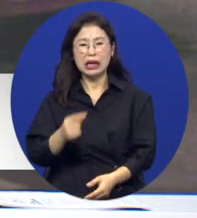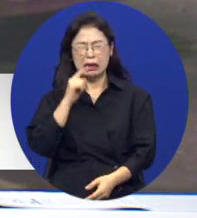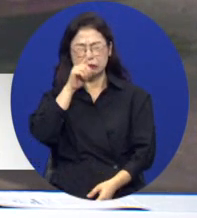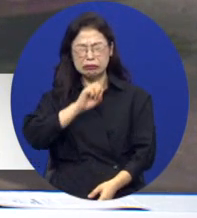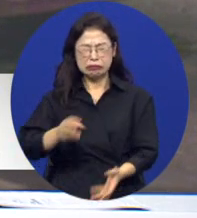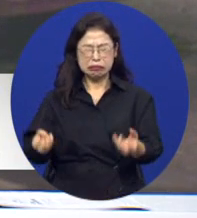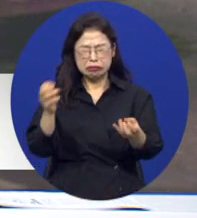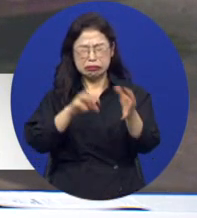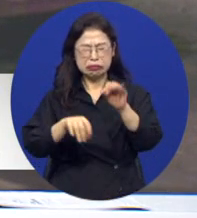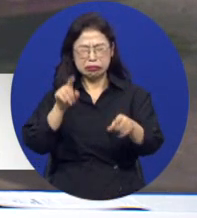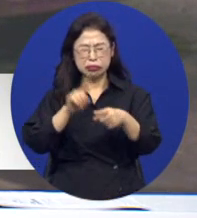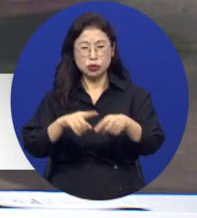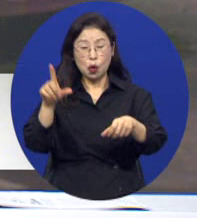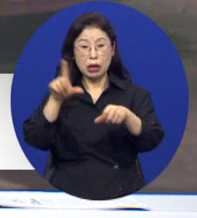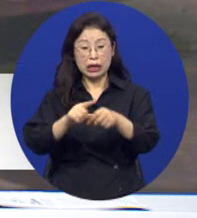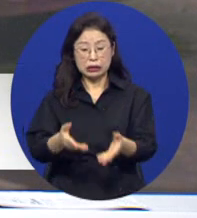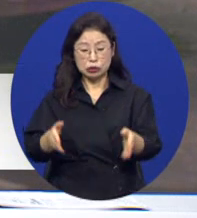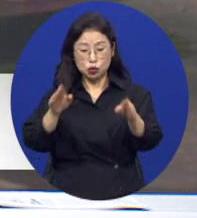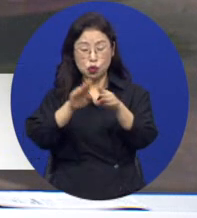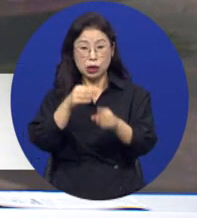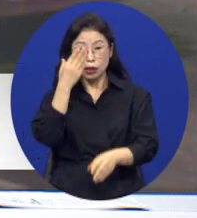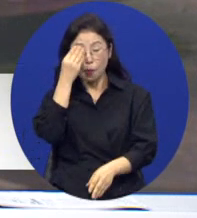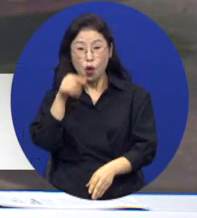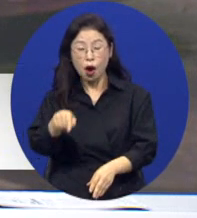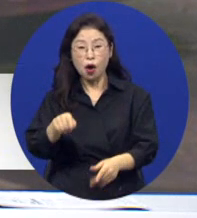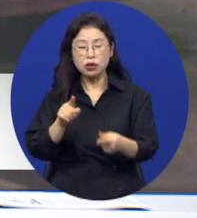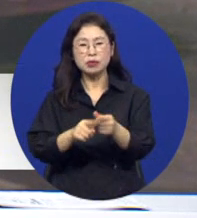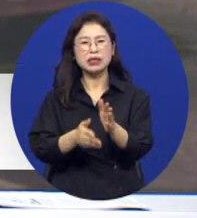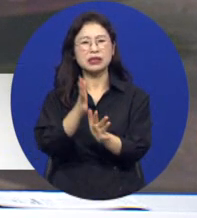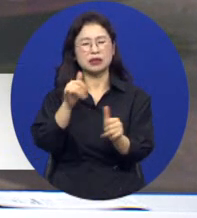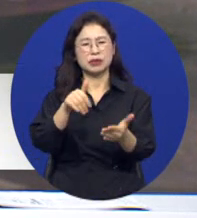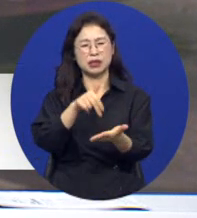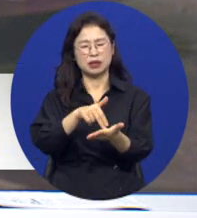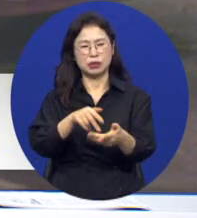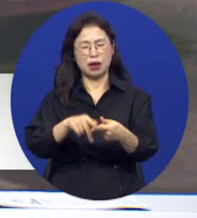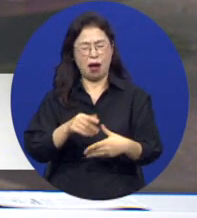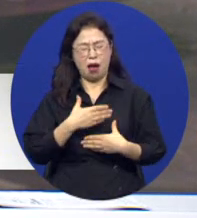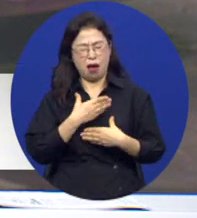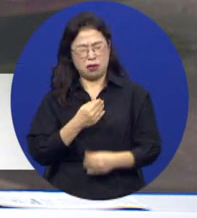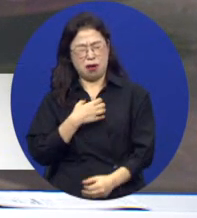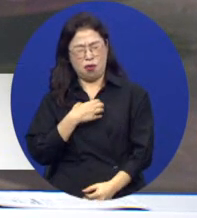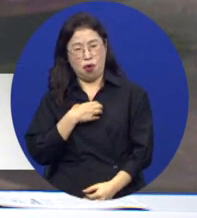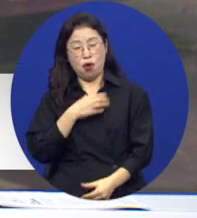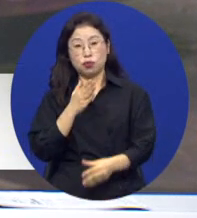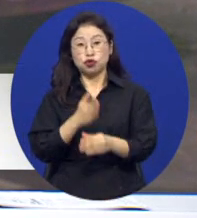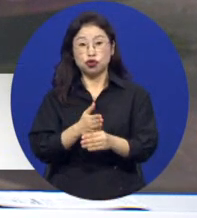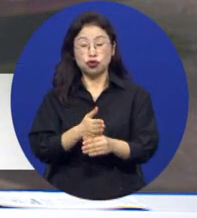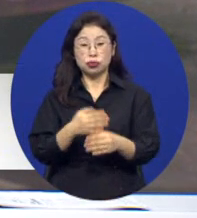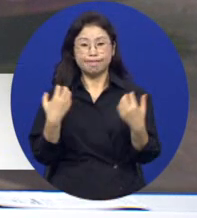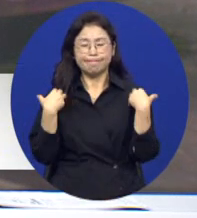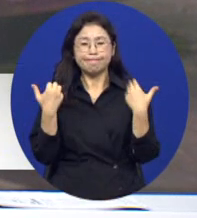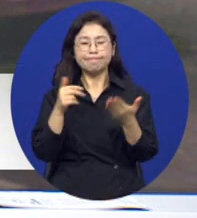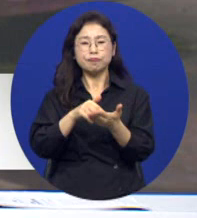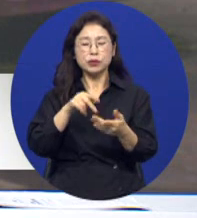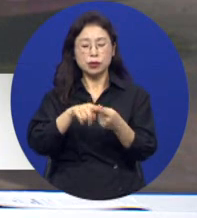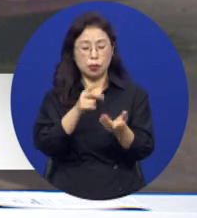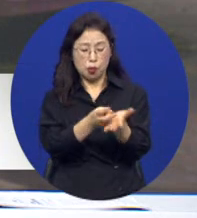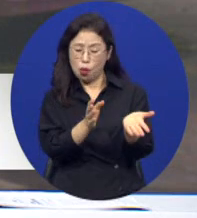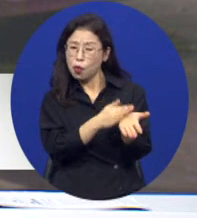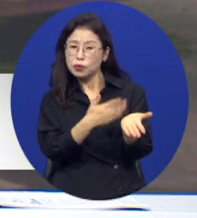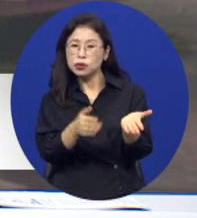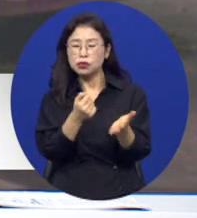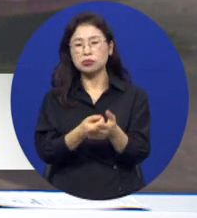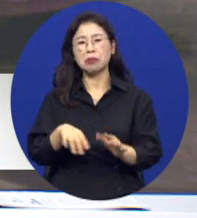쓰레기뿐만 아니라 심지어 가스통까지 발견되면서 시민들의 안전이 위협받고 있는데 행정에서는 규정이